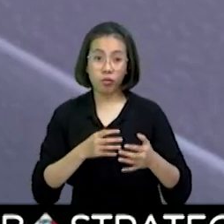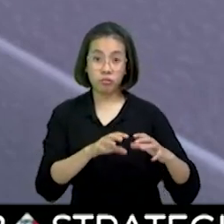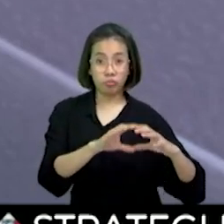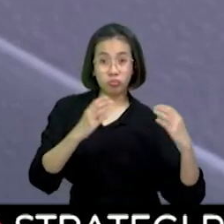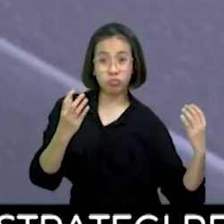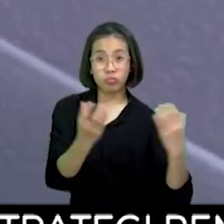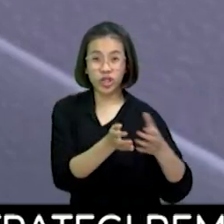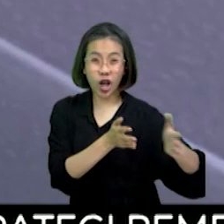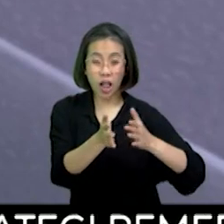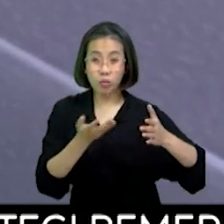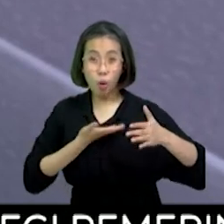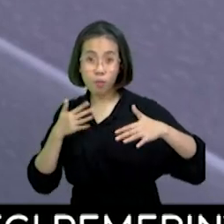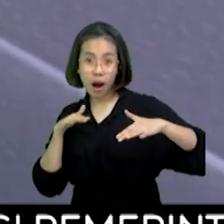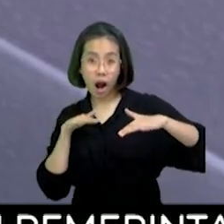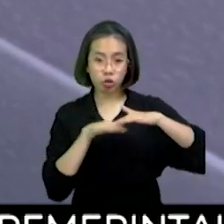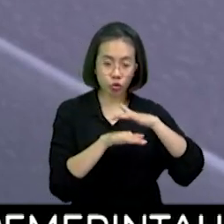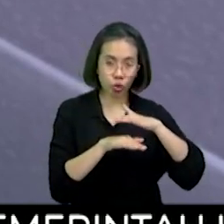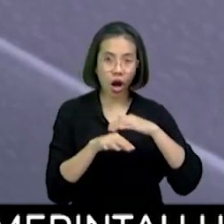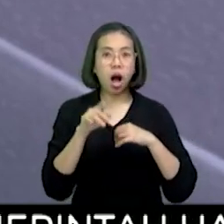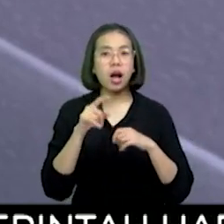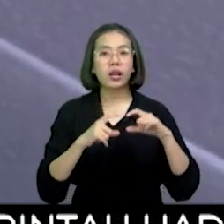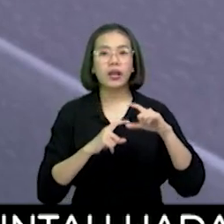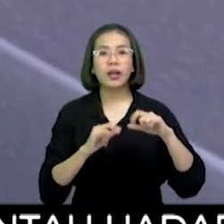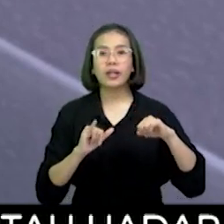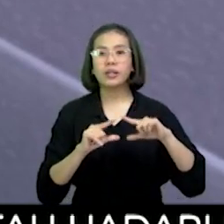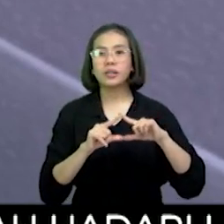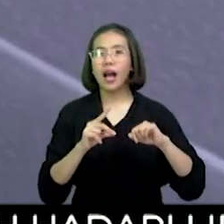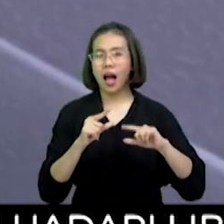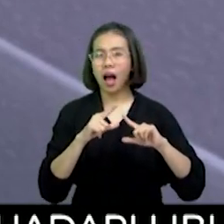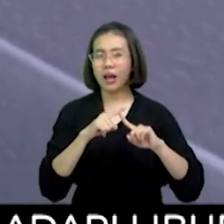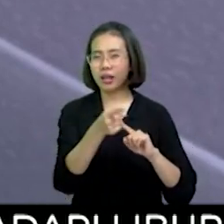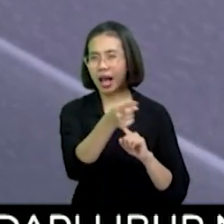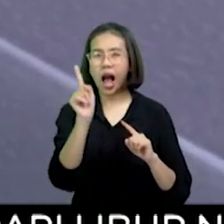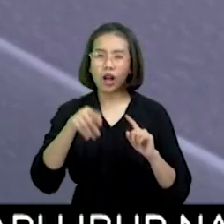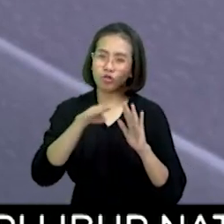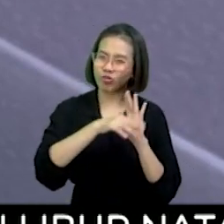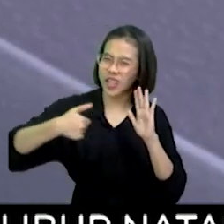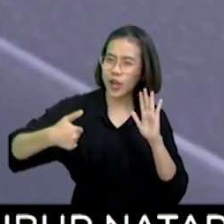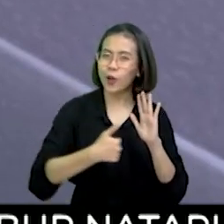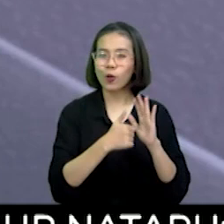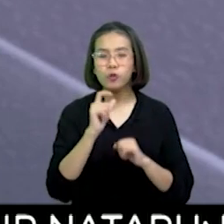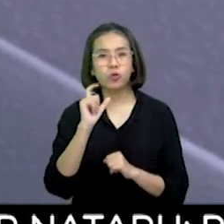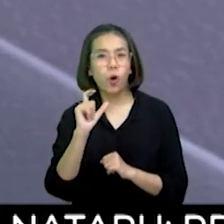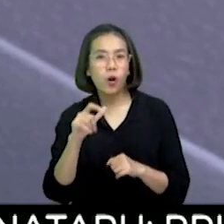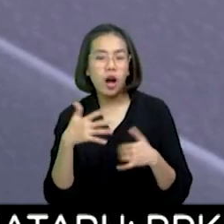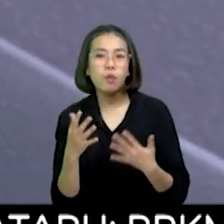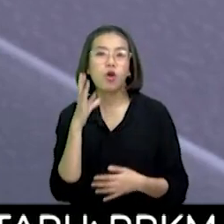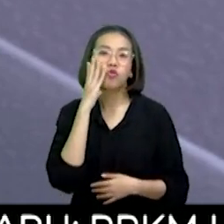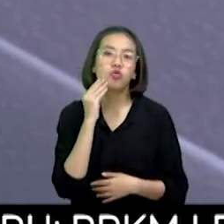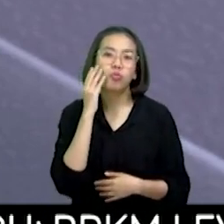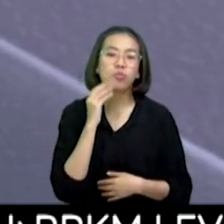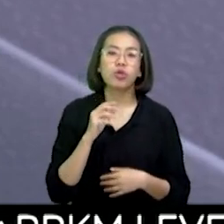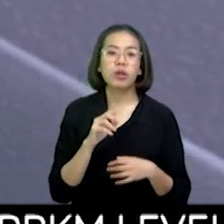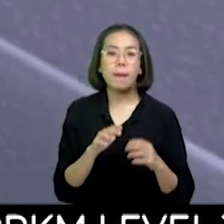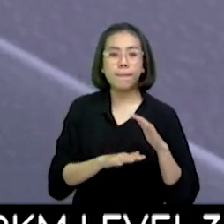sirkuit internasional Mandalika ini ada sejumlah persyaratan yang harus dipenuhi. Di antaranya yakni Anda harus berusia minimal